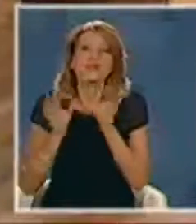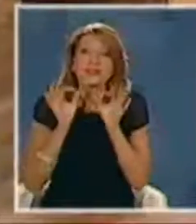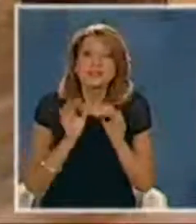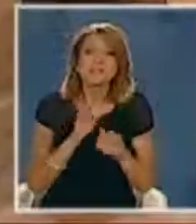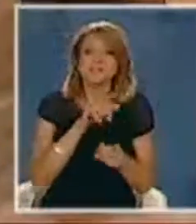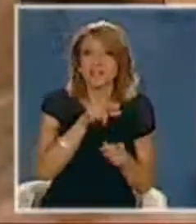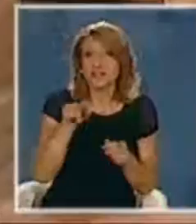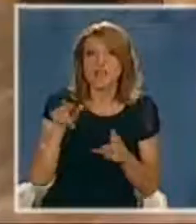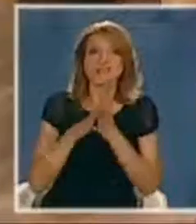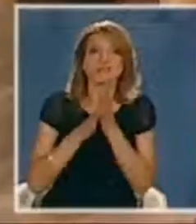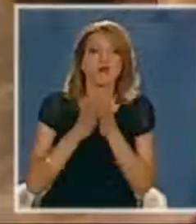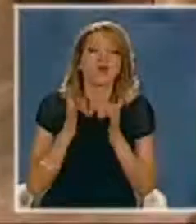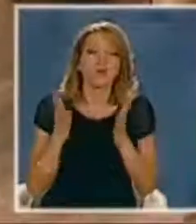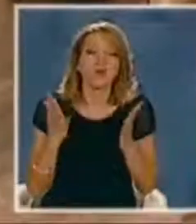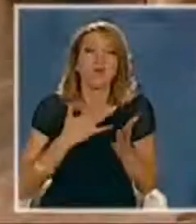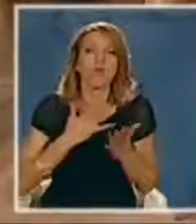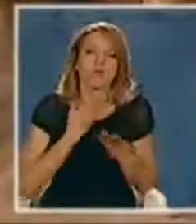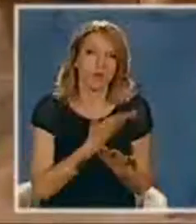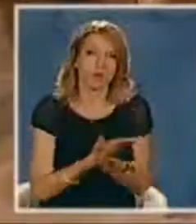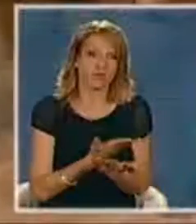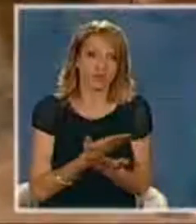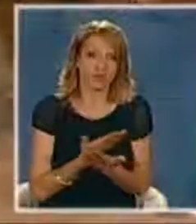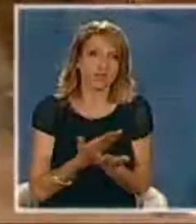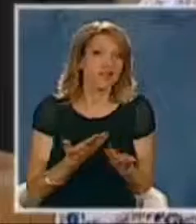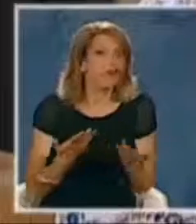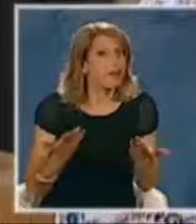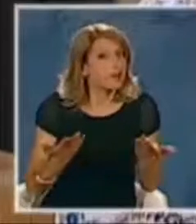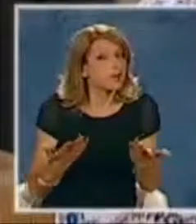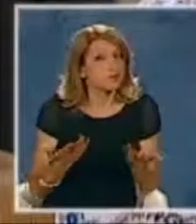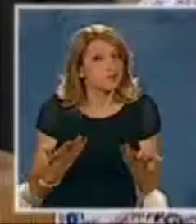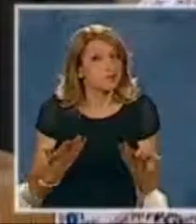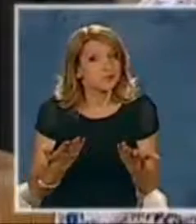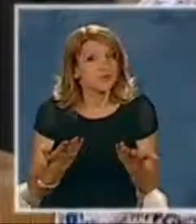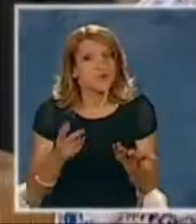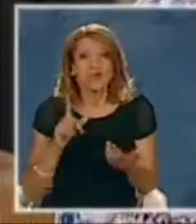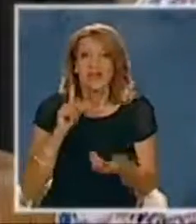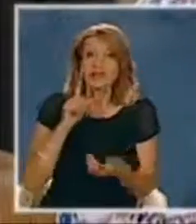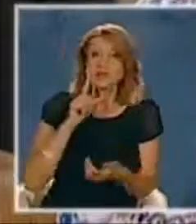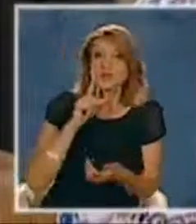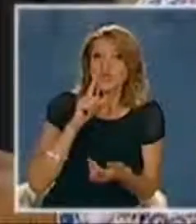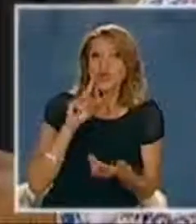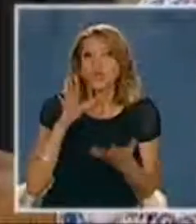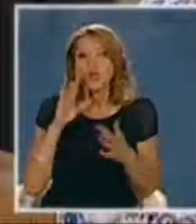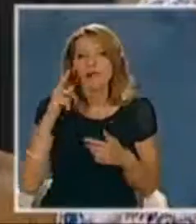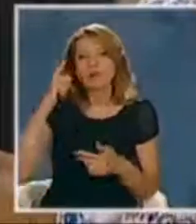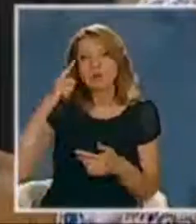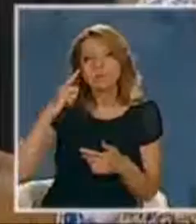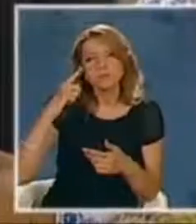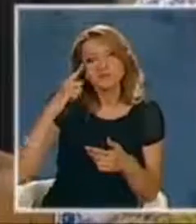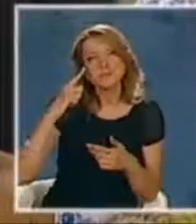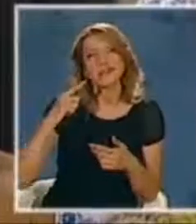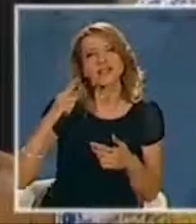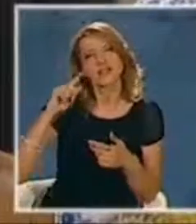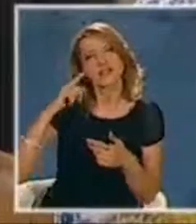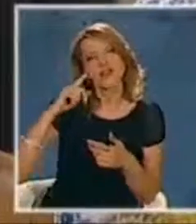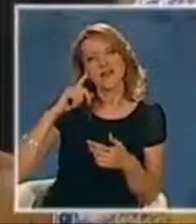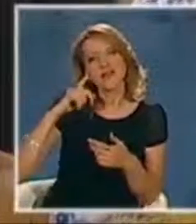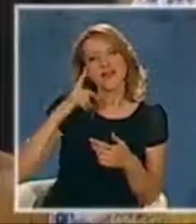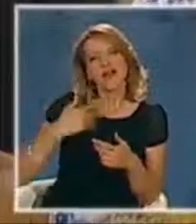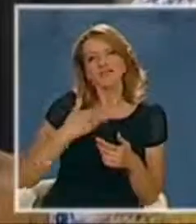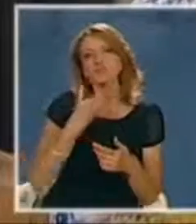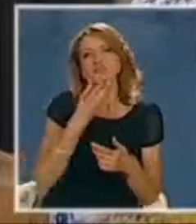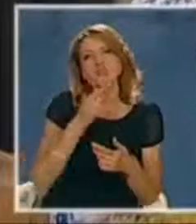обичат. Как се чувстваш? Ами, човек, когато си мисли, че познава някого, колко ти близък да му